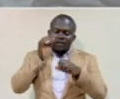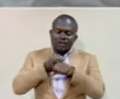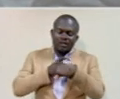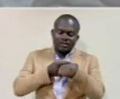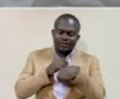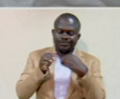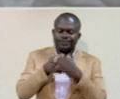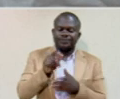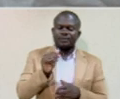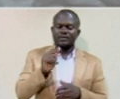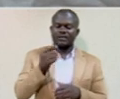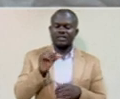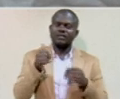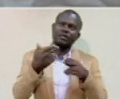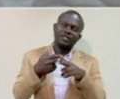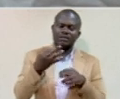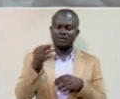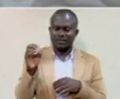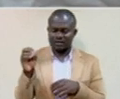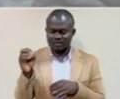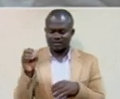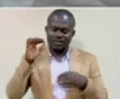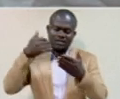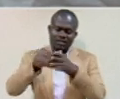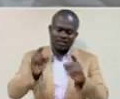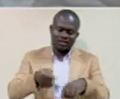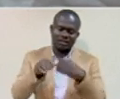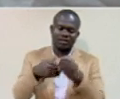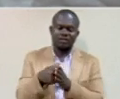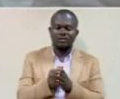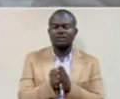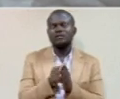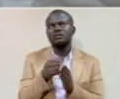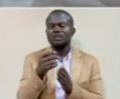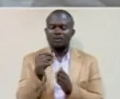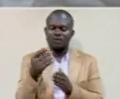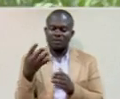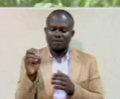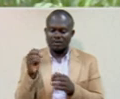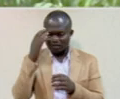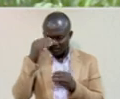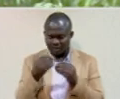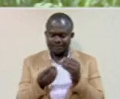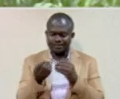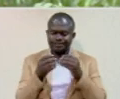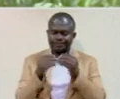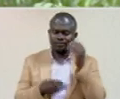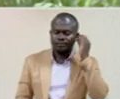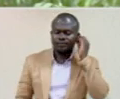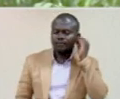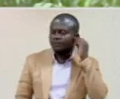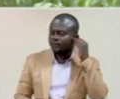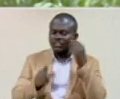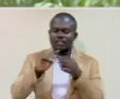Kinigi usanga tuziguze wenda nko kuri 300 zikagera hano zihagarariye nka 400 kubera amatike nkuba ikiro cy'ibishyimbo